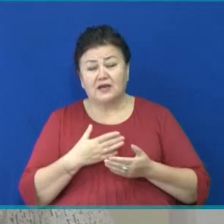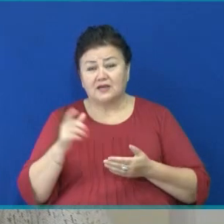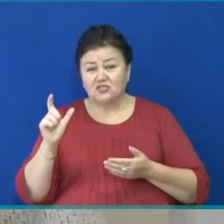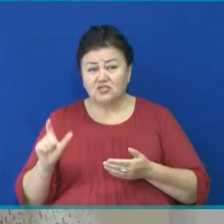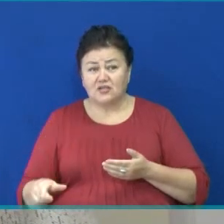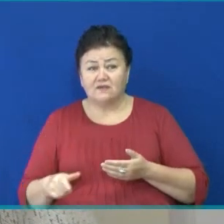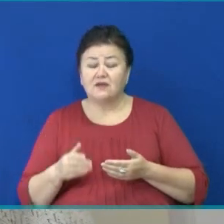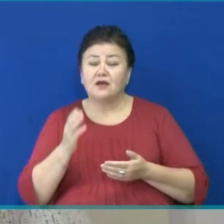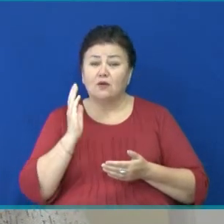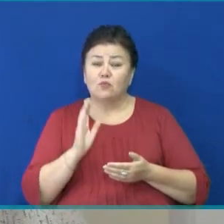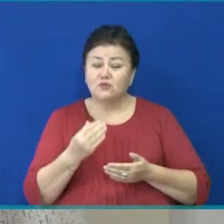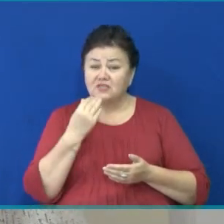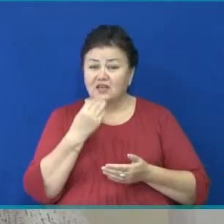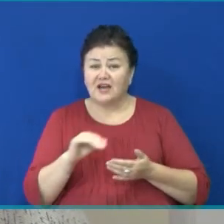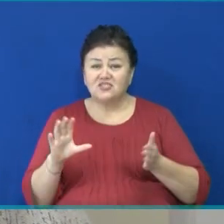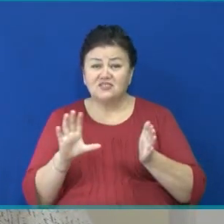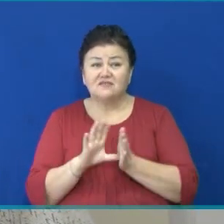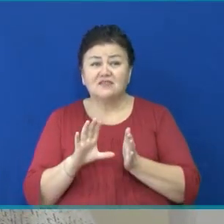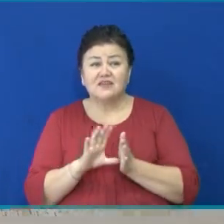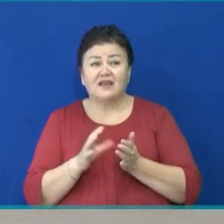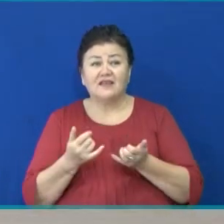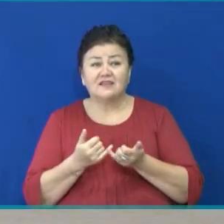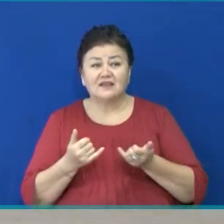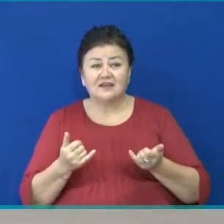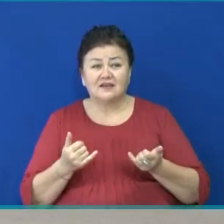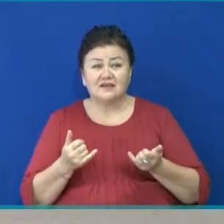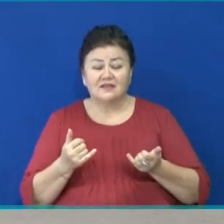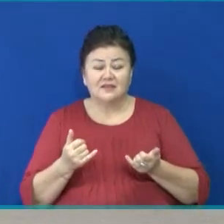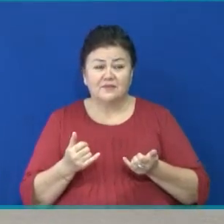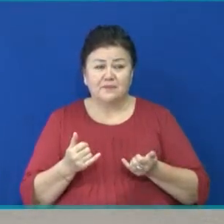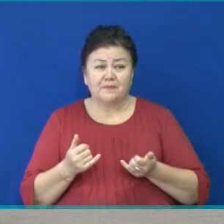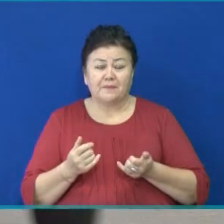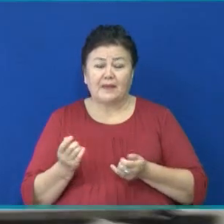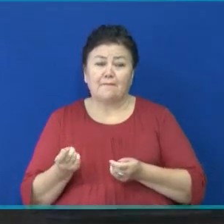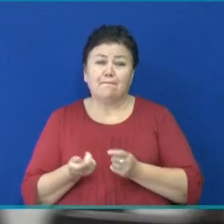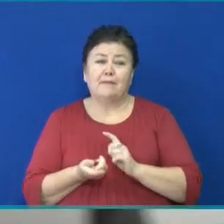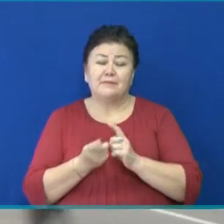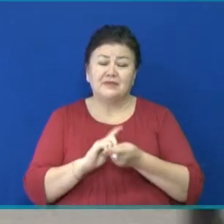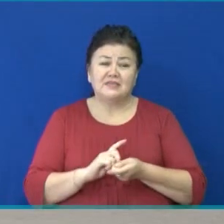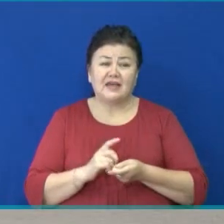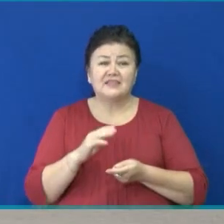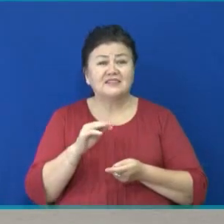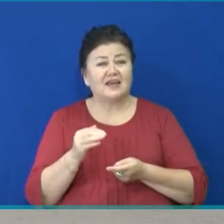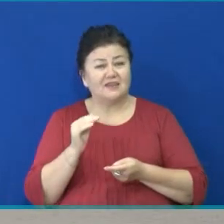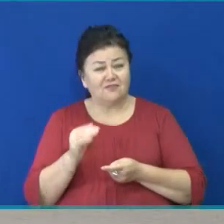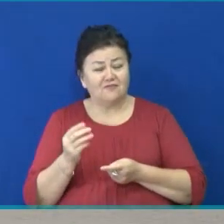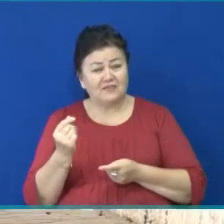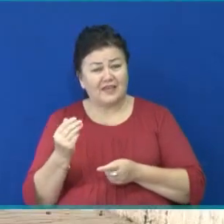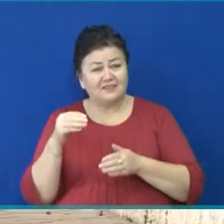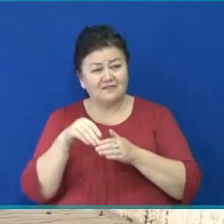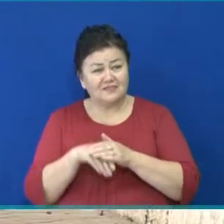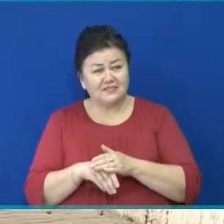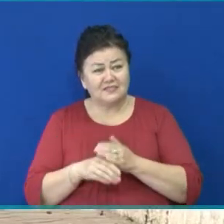сапалы электр қуатына біз ие болатынымызға. Тарифті инвестицияға айырбастау бағдарламасы мүлік үйлер есебінен